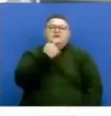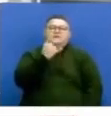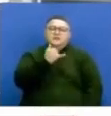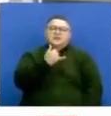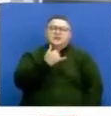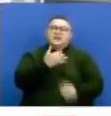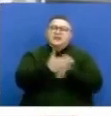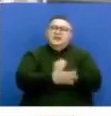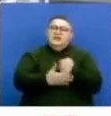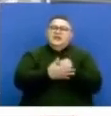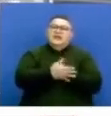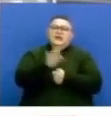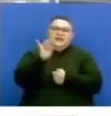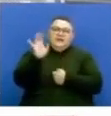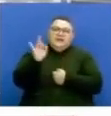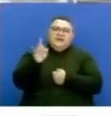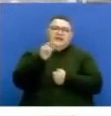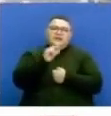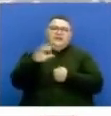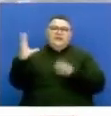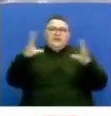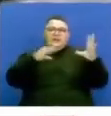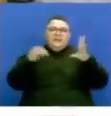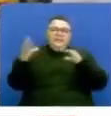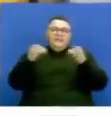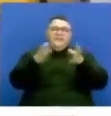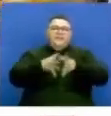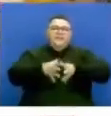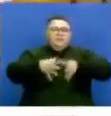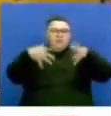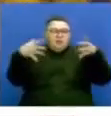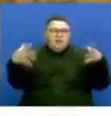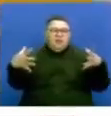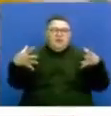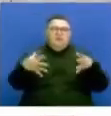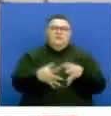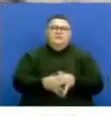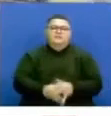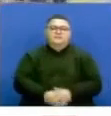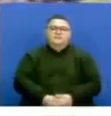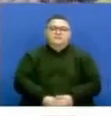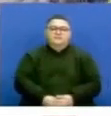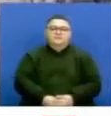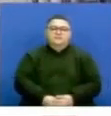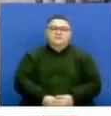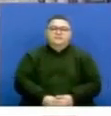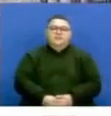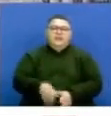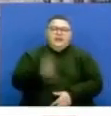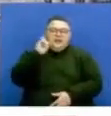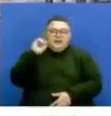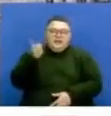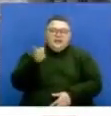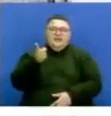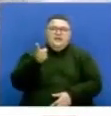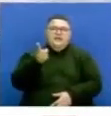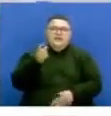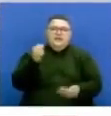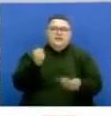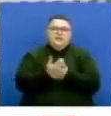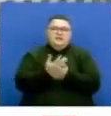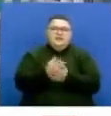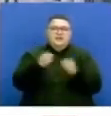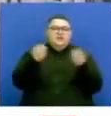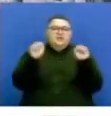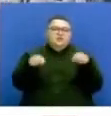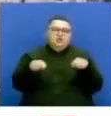lain dalam sesi debat terbuka, di mana dari hasil resolusi yang disetujui